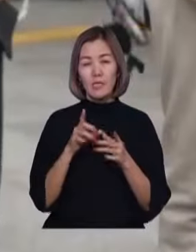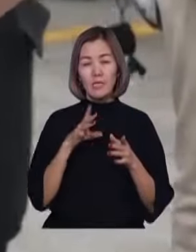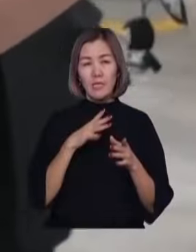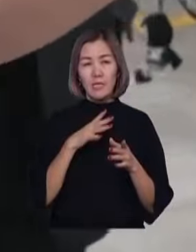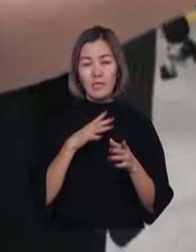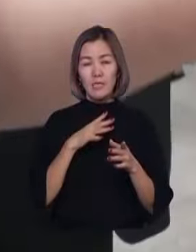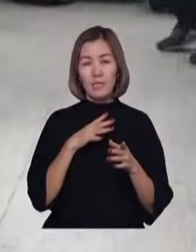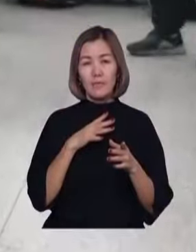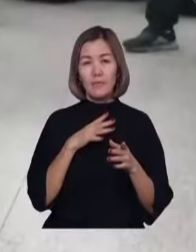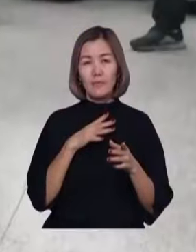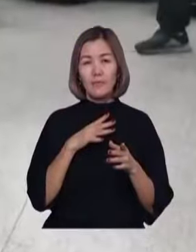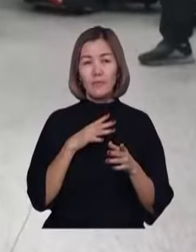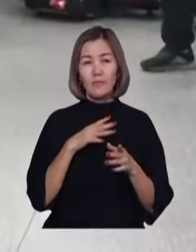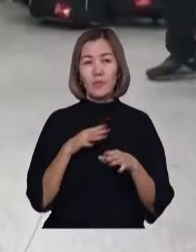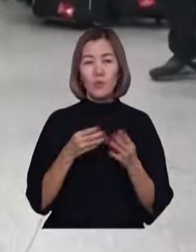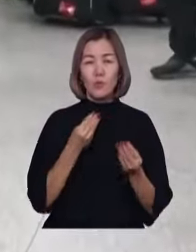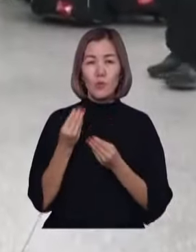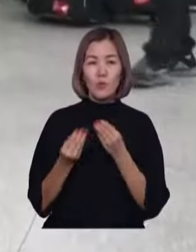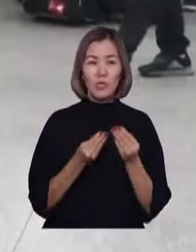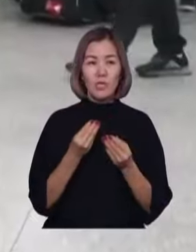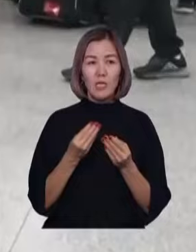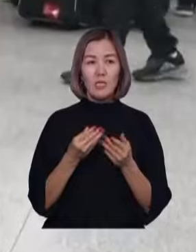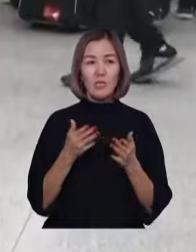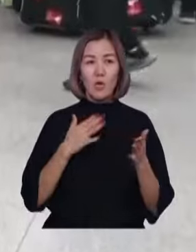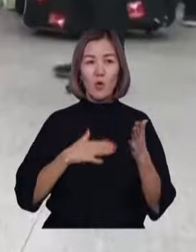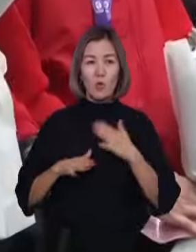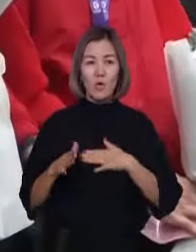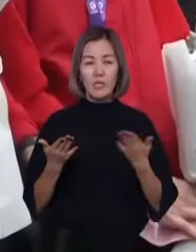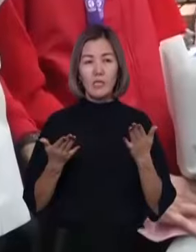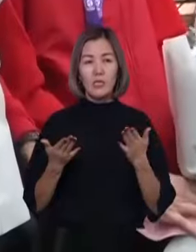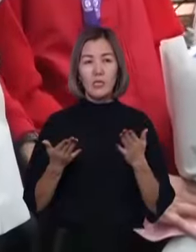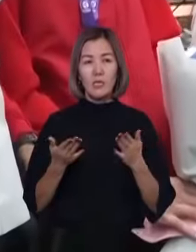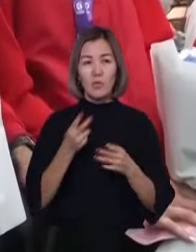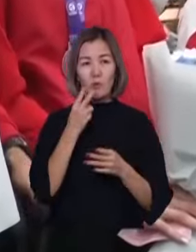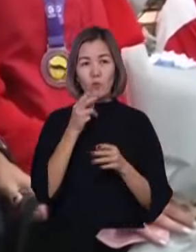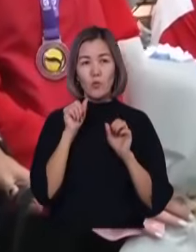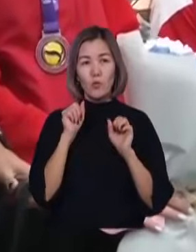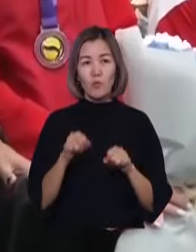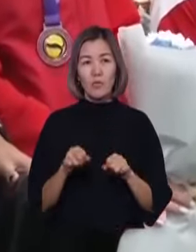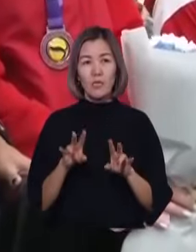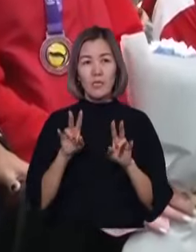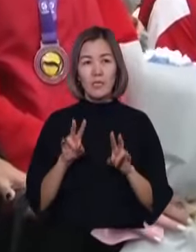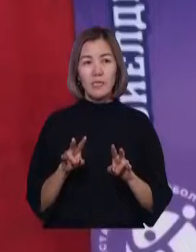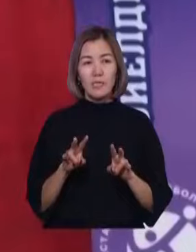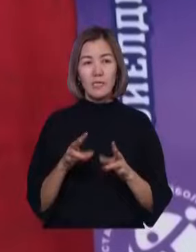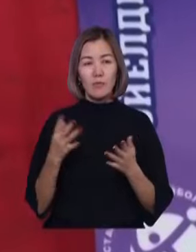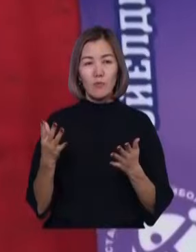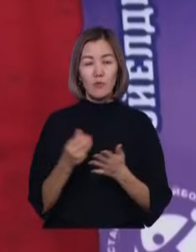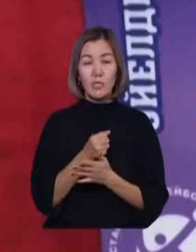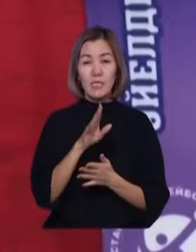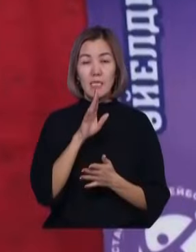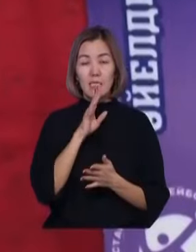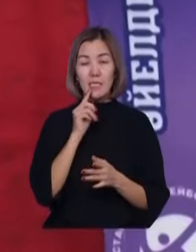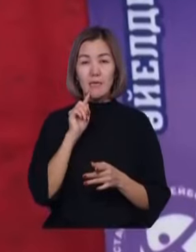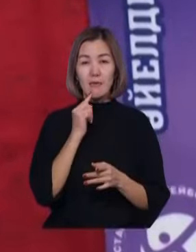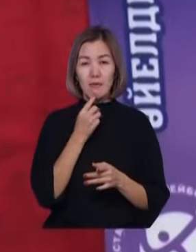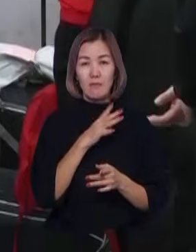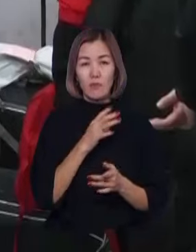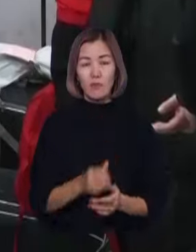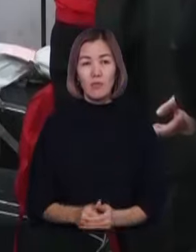бірге қарсы алды. Ал ойыншылардың жүзінде қуаныш көңілінде шаттық барын байқауға болады. Десе де бұл жетістік қыздарға оңайға